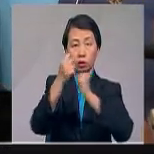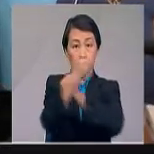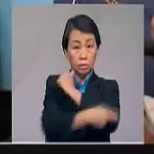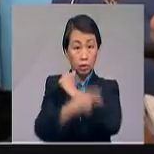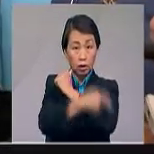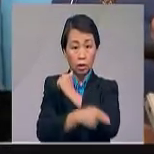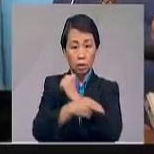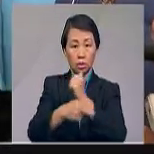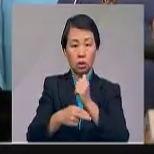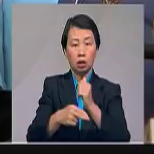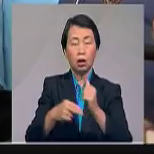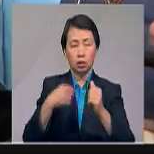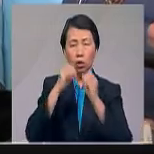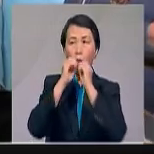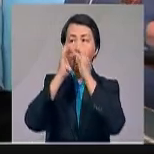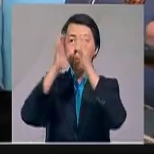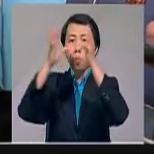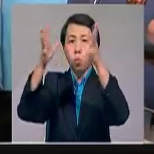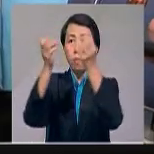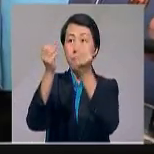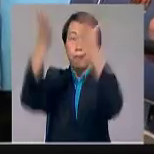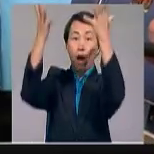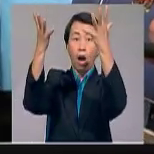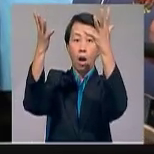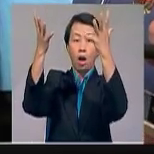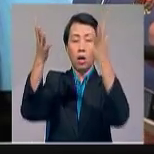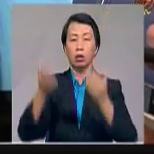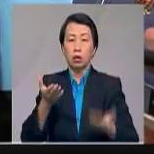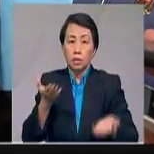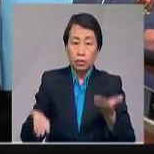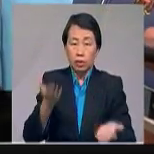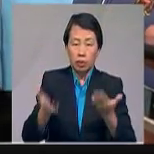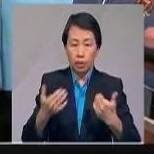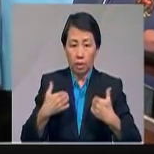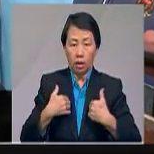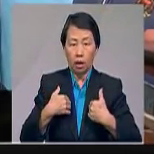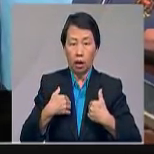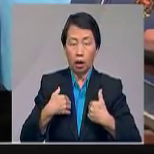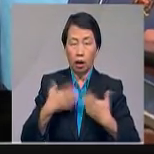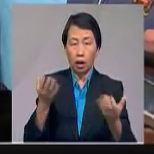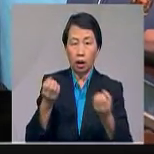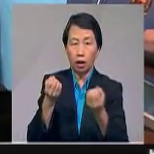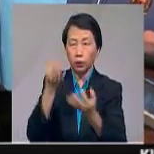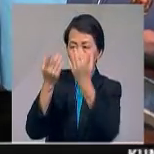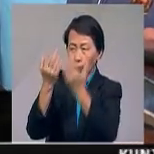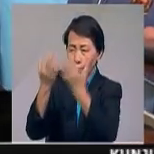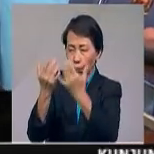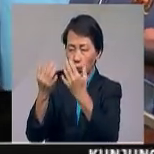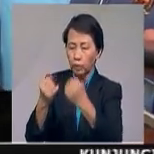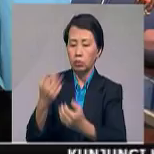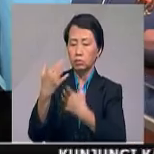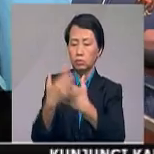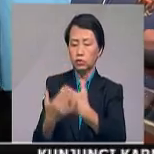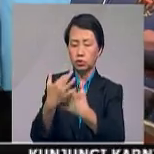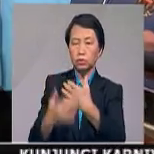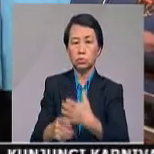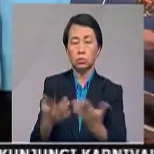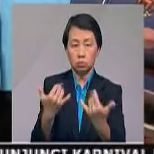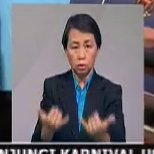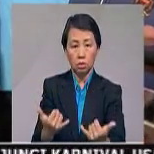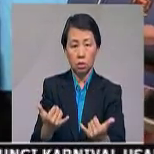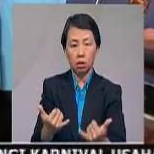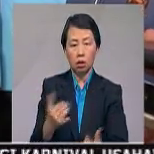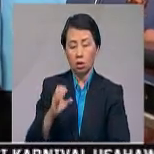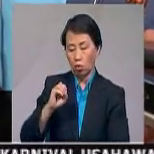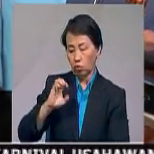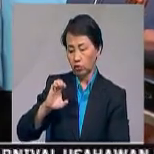bila balon helium itu meletup, kemungkinan ada spark ke mana-mana dan telah mencederakan, setakat ini OCPD